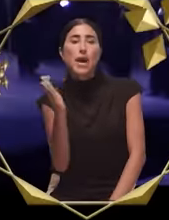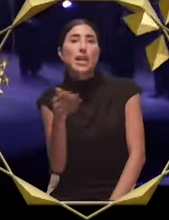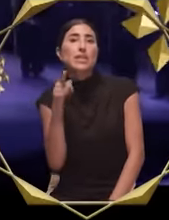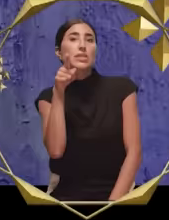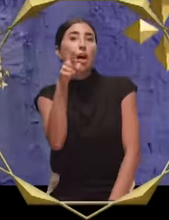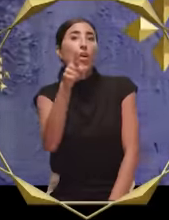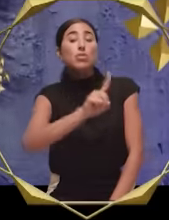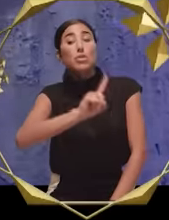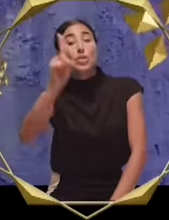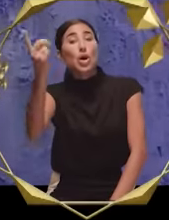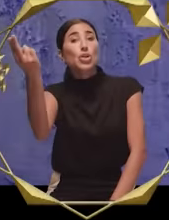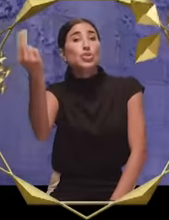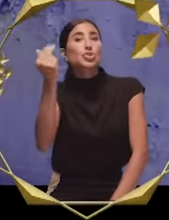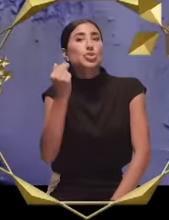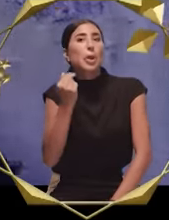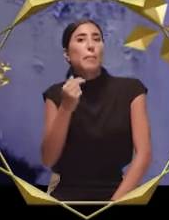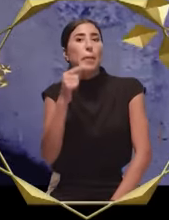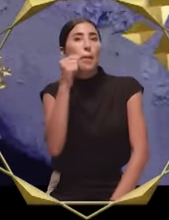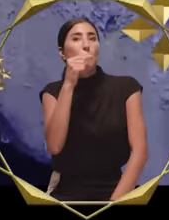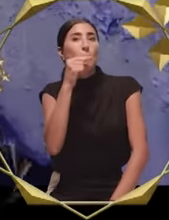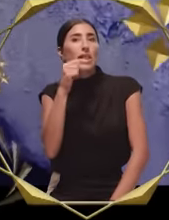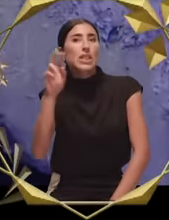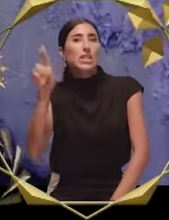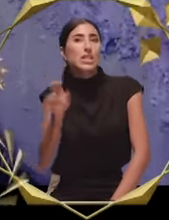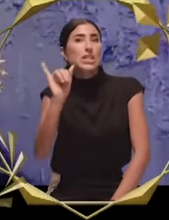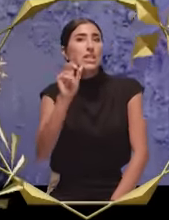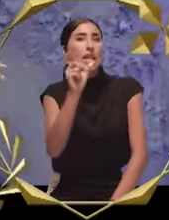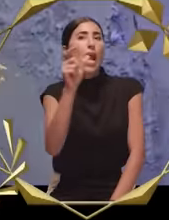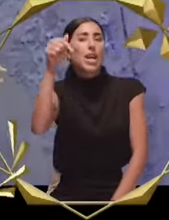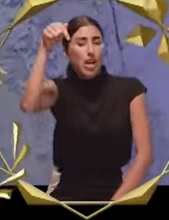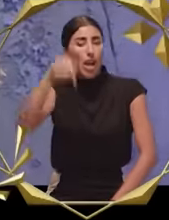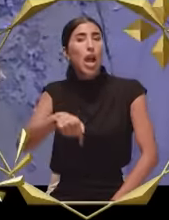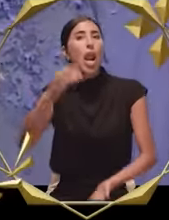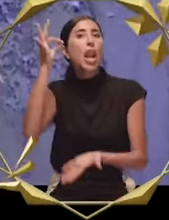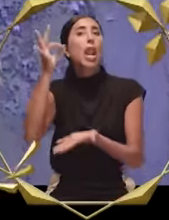يا مكنسة كنسة مكنوسة